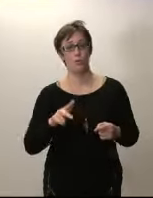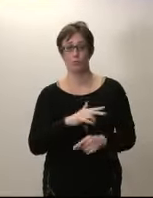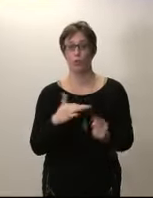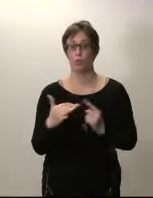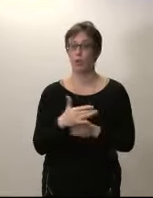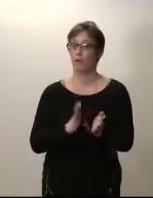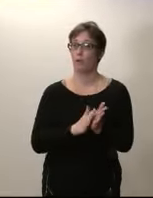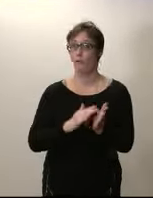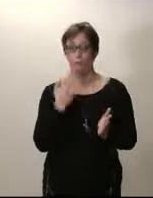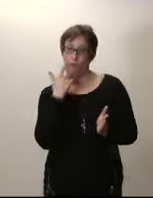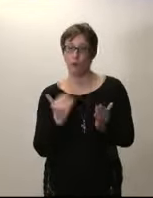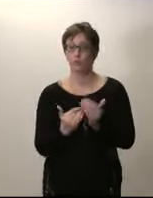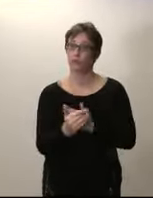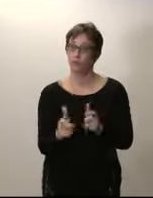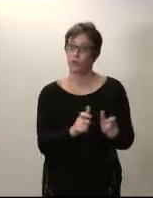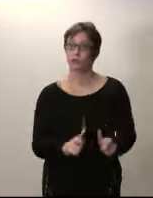Hein